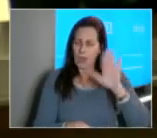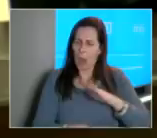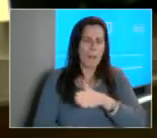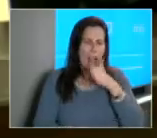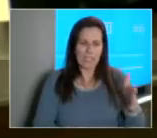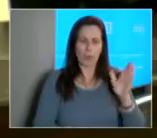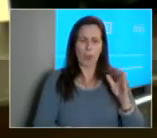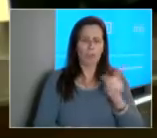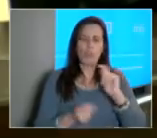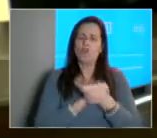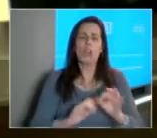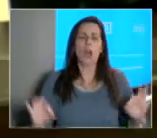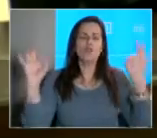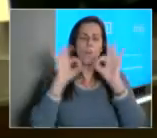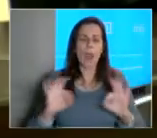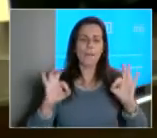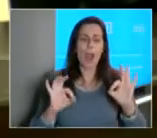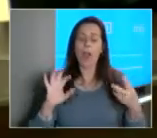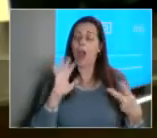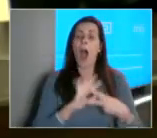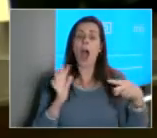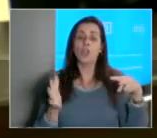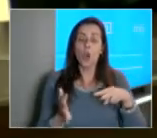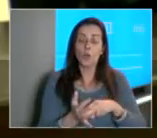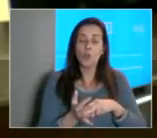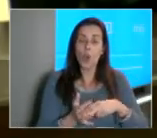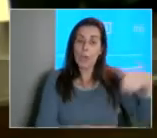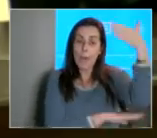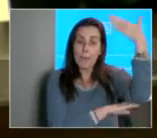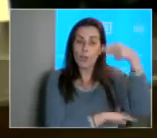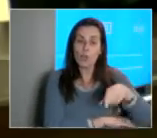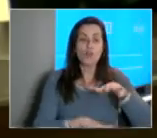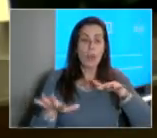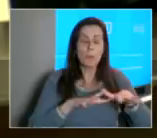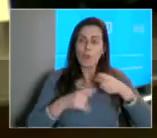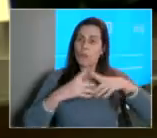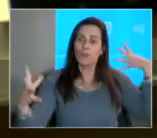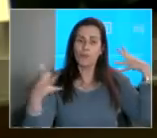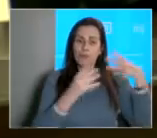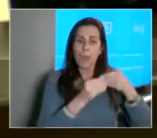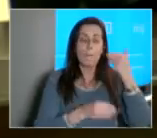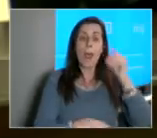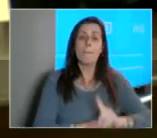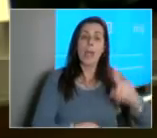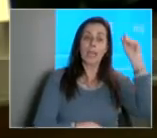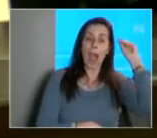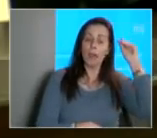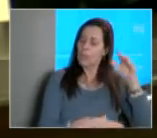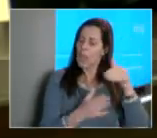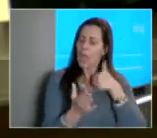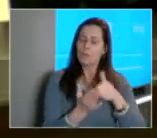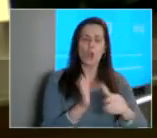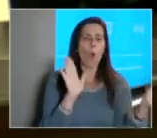השמאל שהטיפו לה, וזה לא שינה כלום. התוכניות המדיניות של הממשלים השונים בארצות הברית